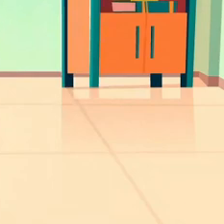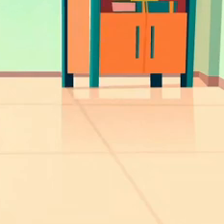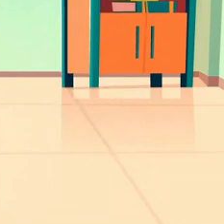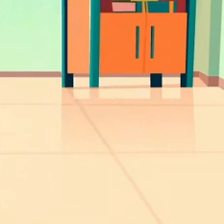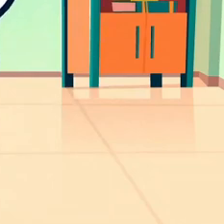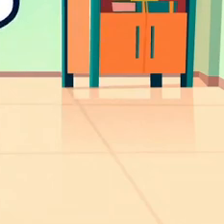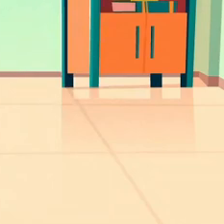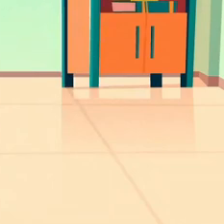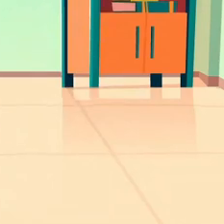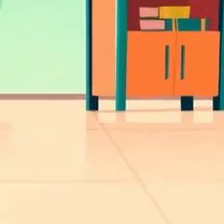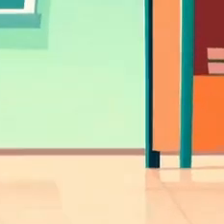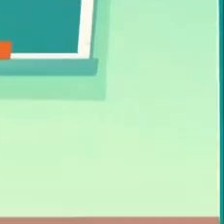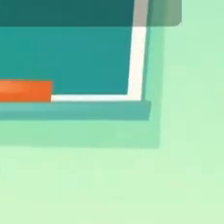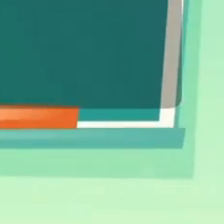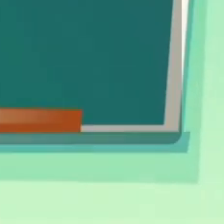Tahukah anda,